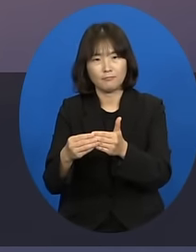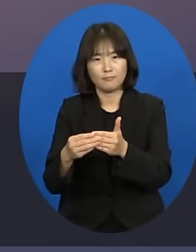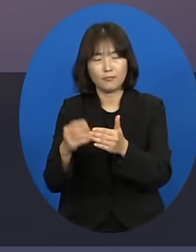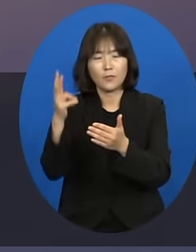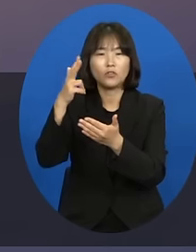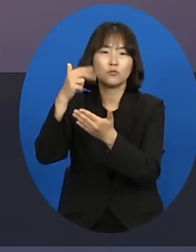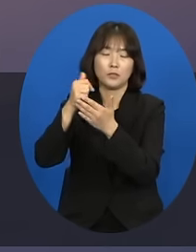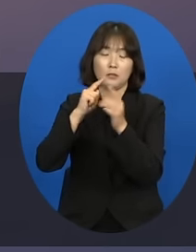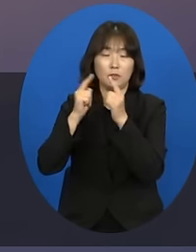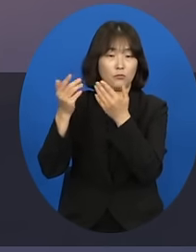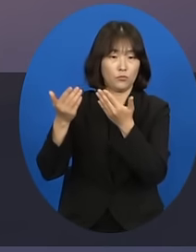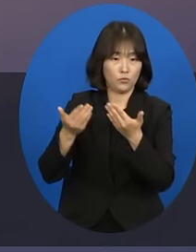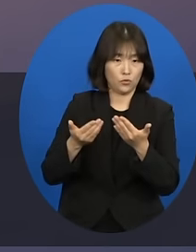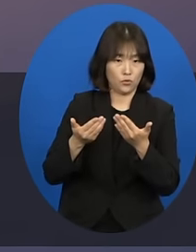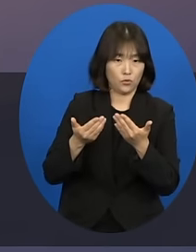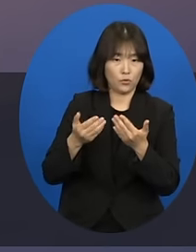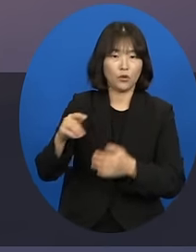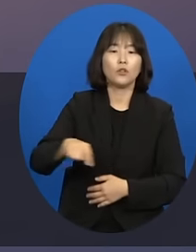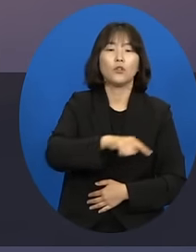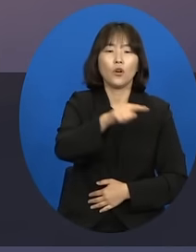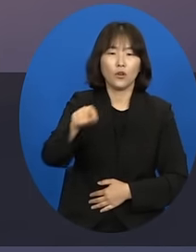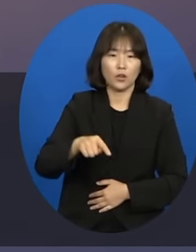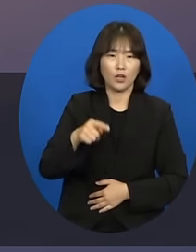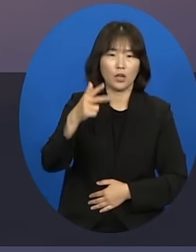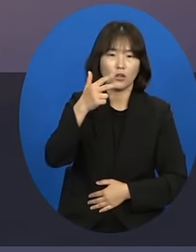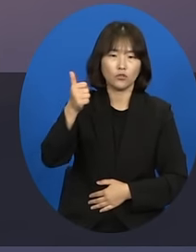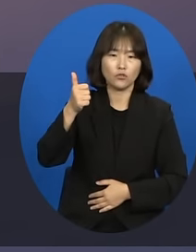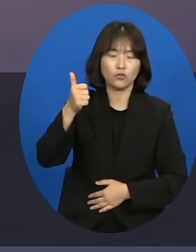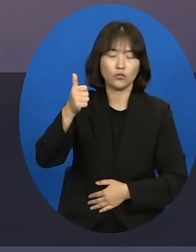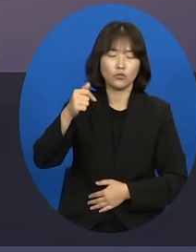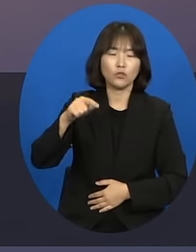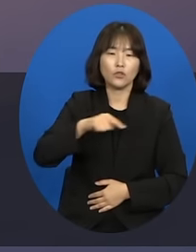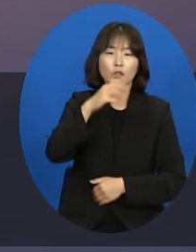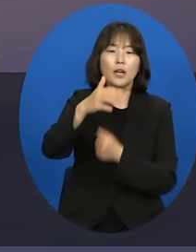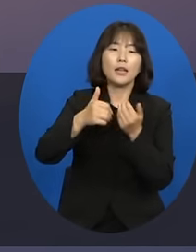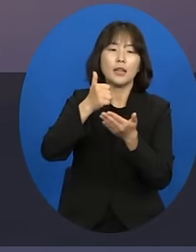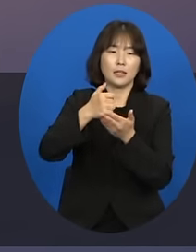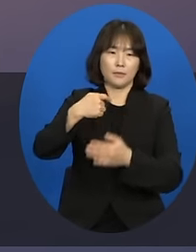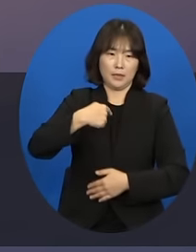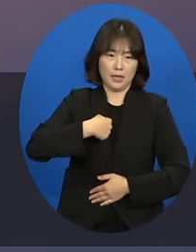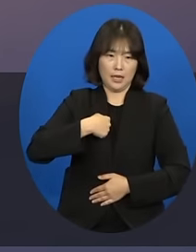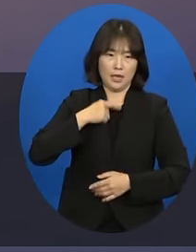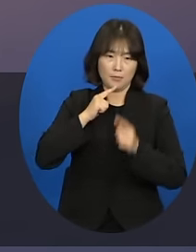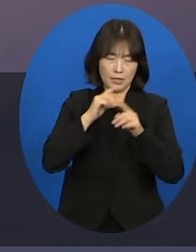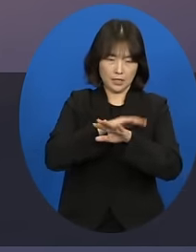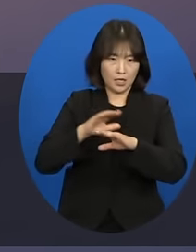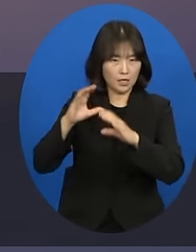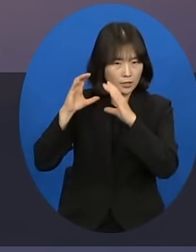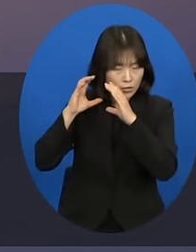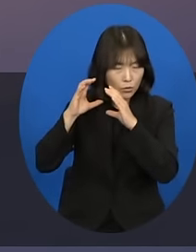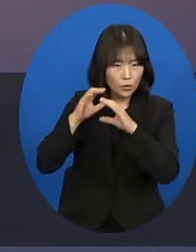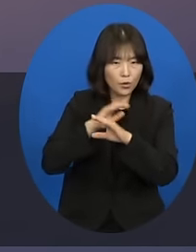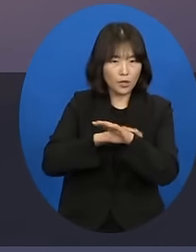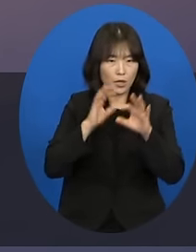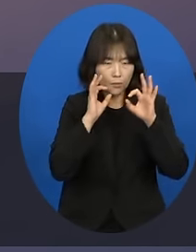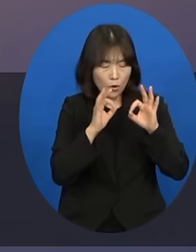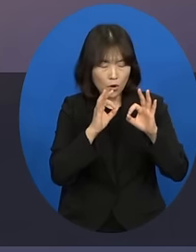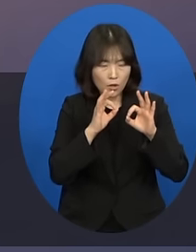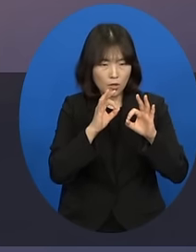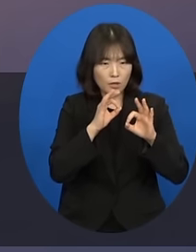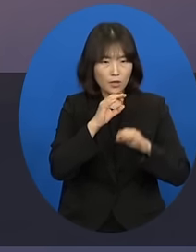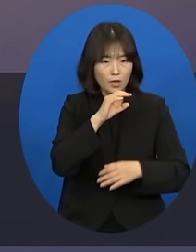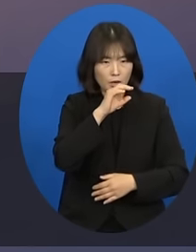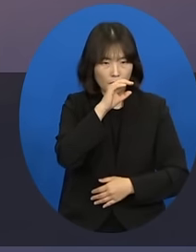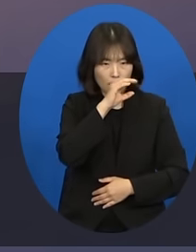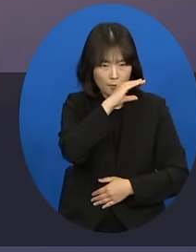주님께서 이렇게 말씀하시죠. 너희가 주 너의 하나님이 나의 말을 잘 듣고 내가 보기에 옳은 일을 하며 나의